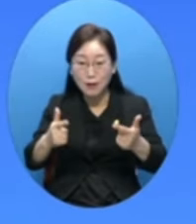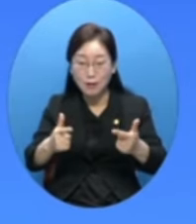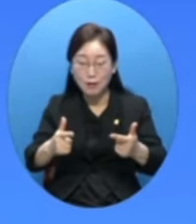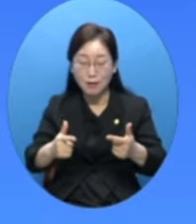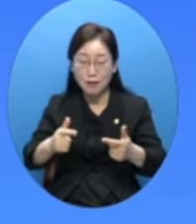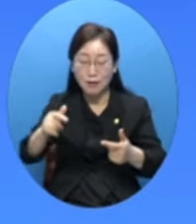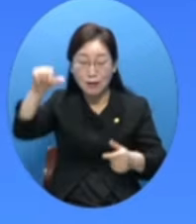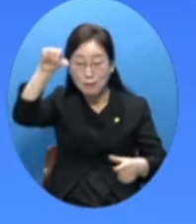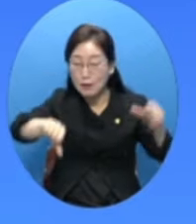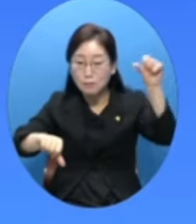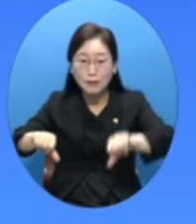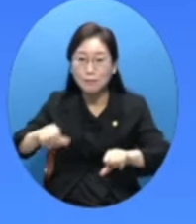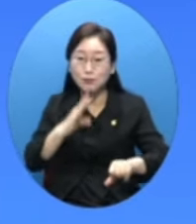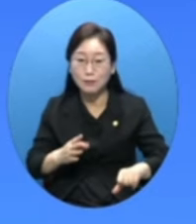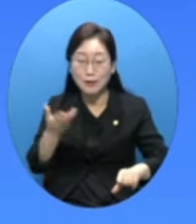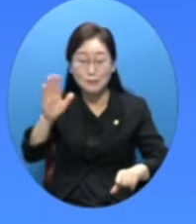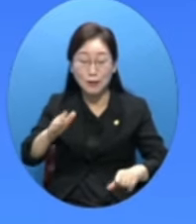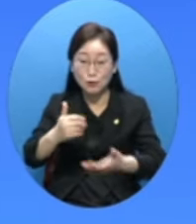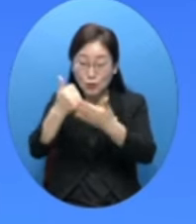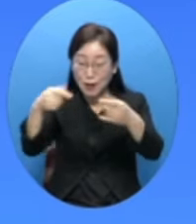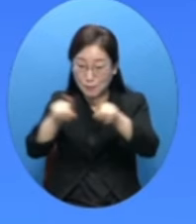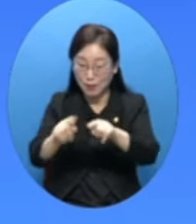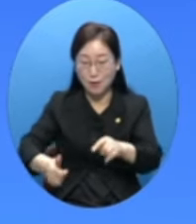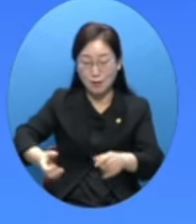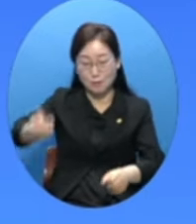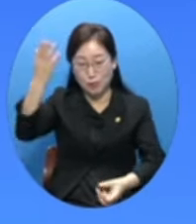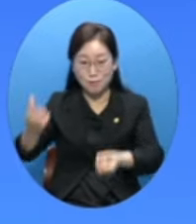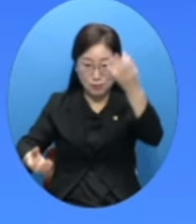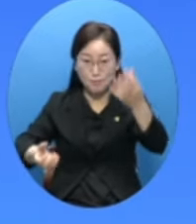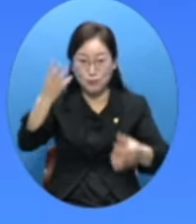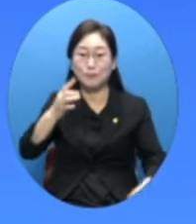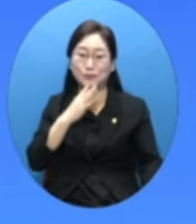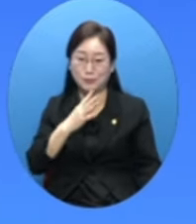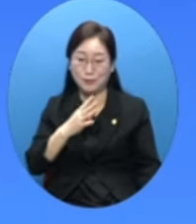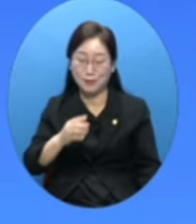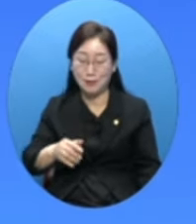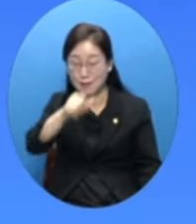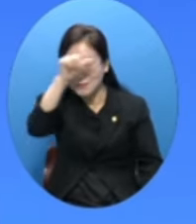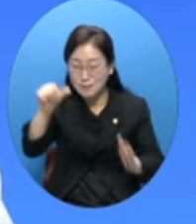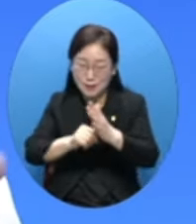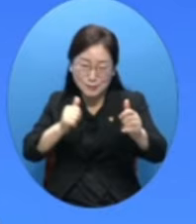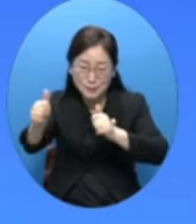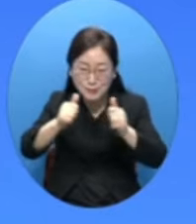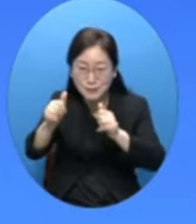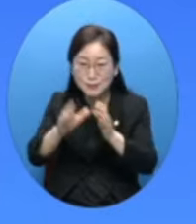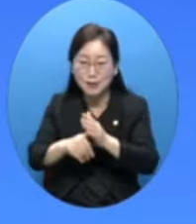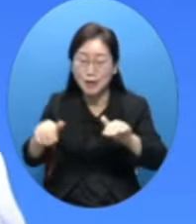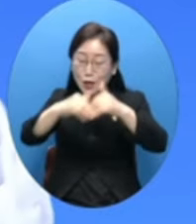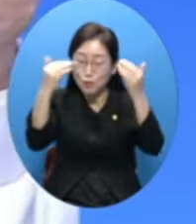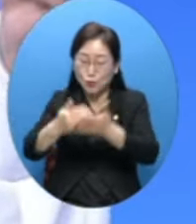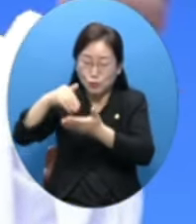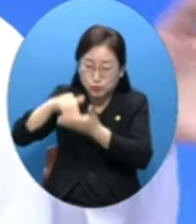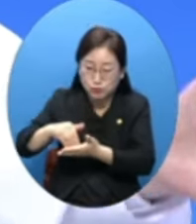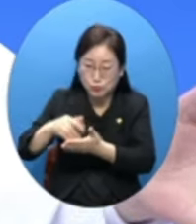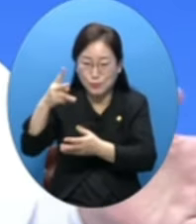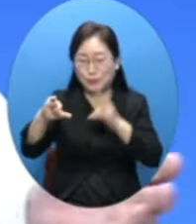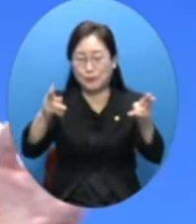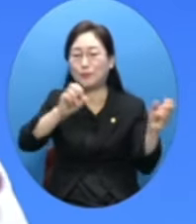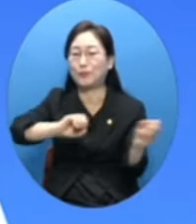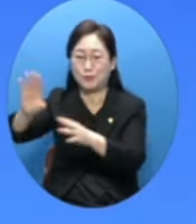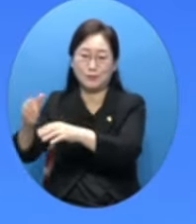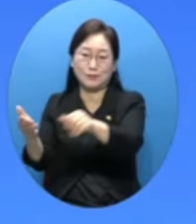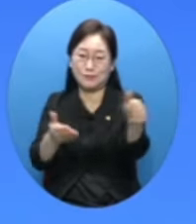100패요. 주님이 함께하면 100점 100승인 것입니다. 여러분, 인생의 경주를 해나가는데 여러분을 묶어있는 모든 무거운 짐을 다 내놓으시기